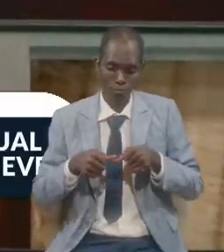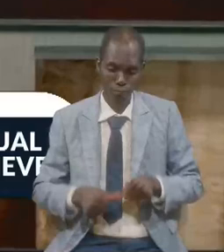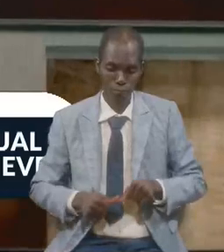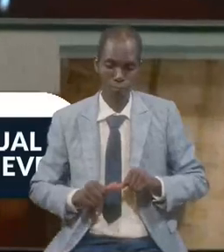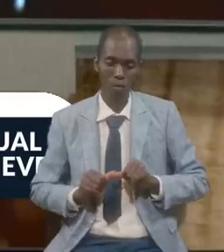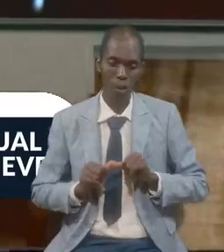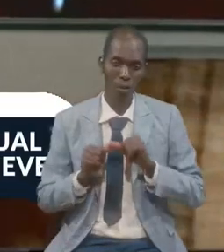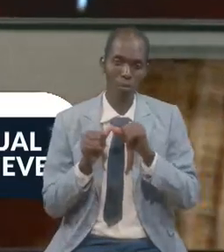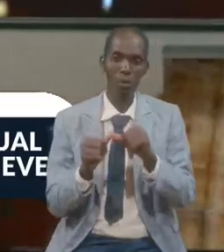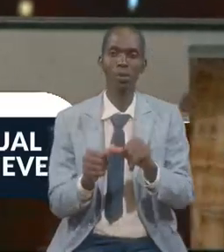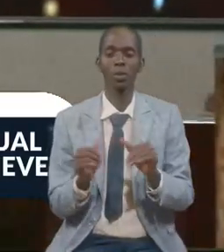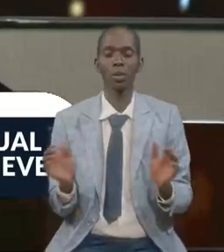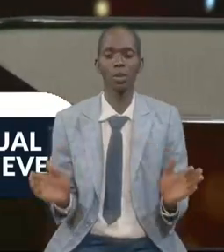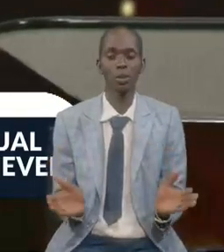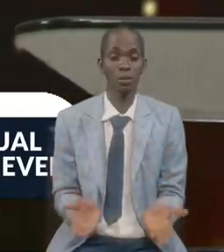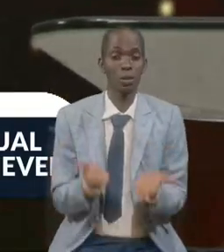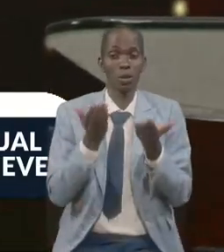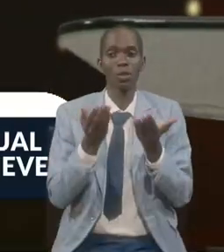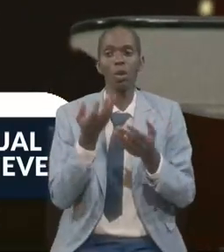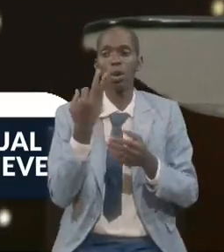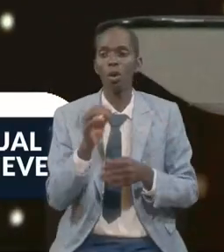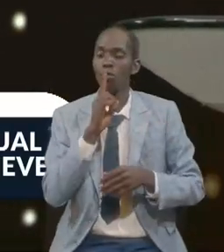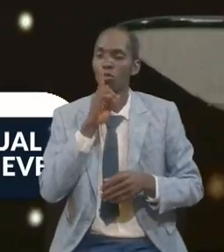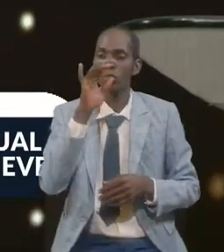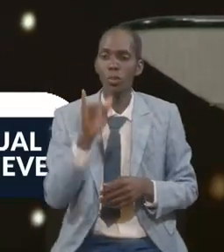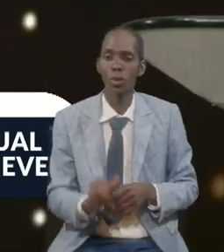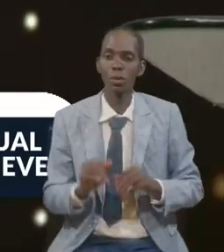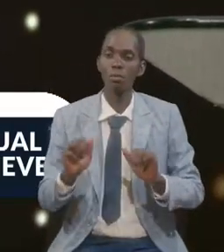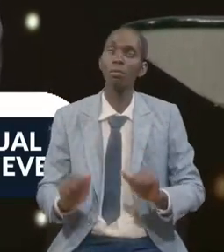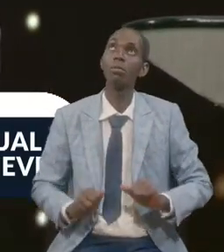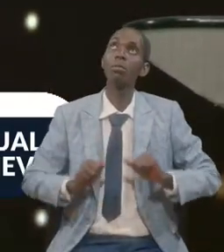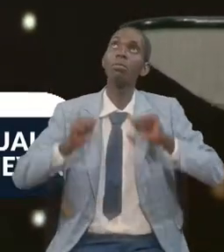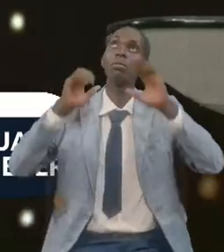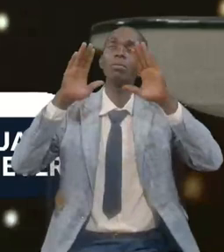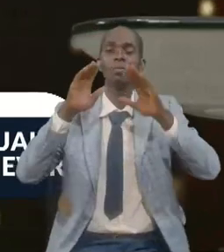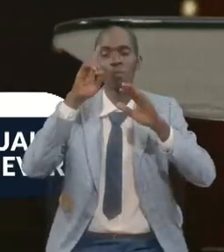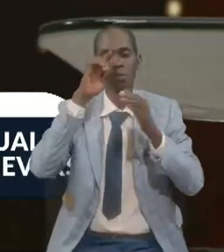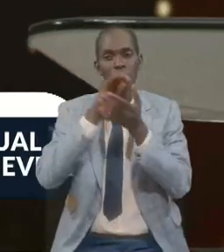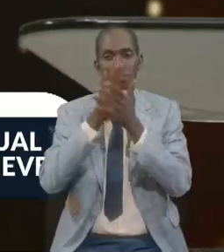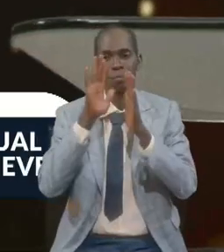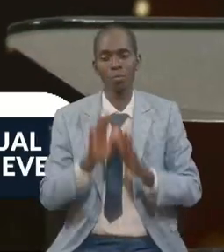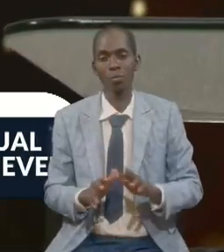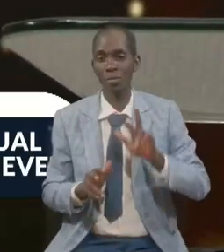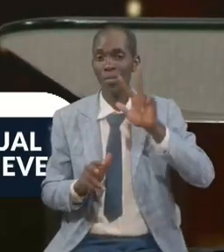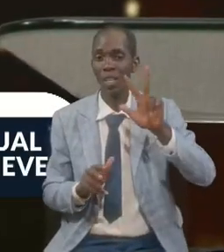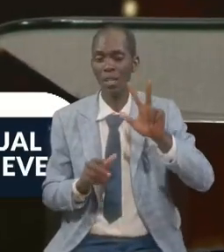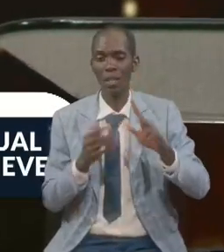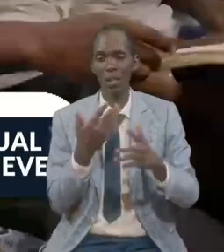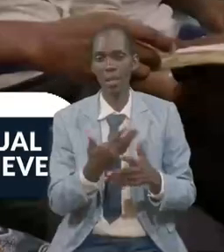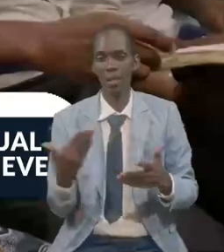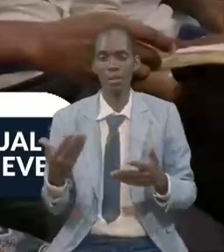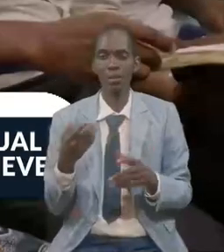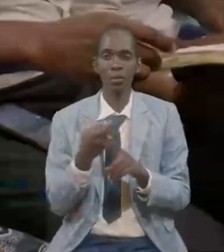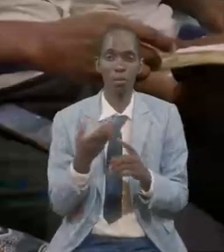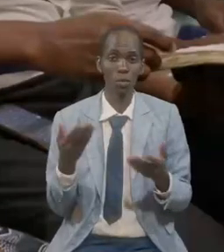présente, permanente et perpétuelle des croyants véritablement consacrés ». Nous allons